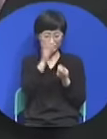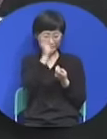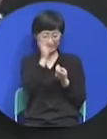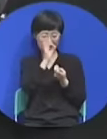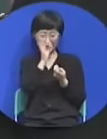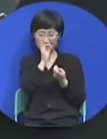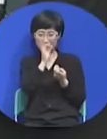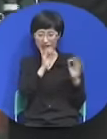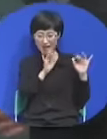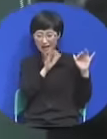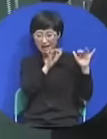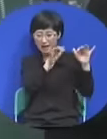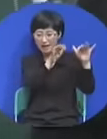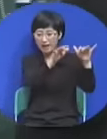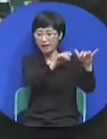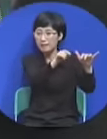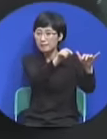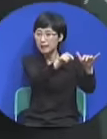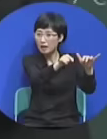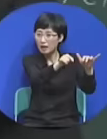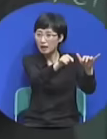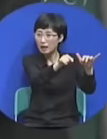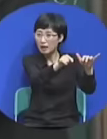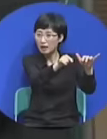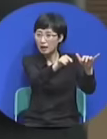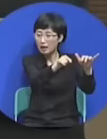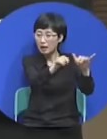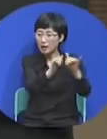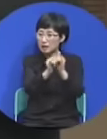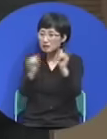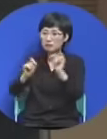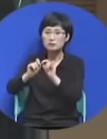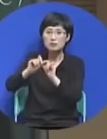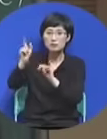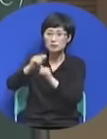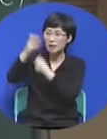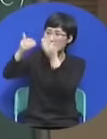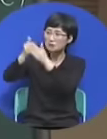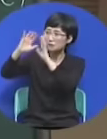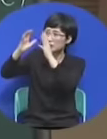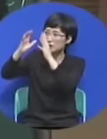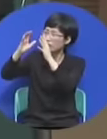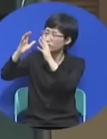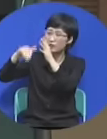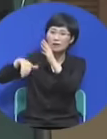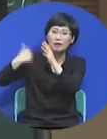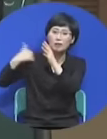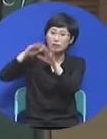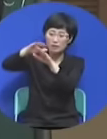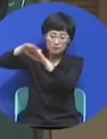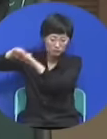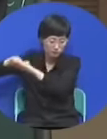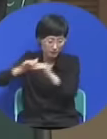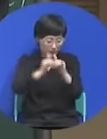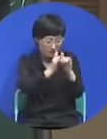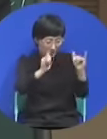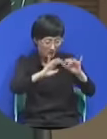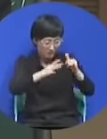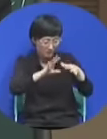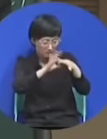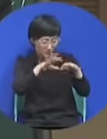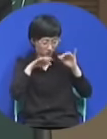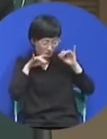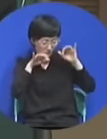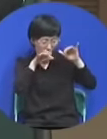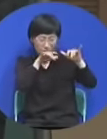很多人在追随自己的利益，然后再说. 많은 사람들이 하나님의 나라와 의 이거면 다 되는데 이건 놔두고. 자, 사람 거 막